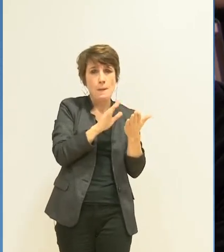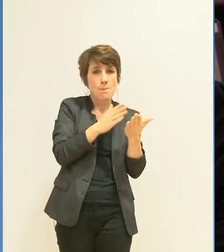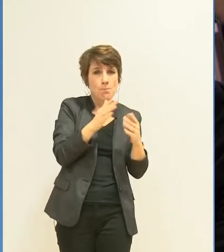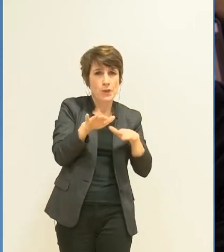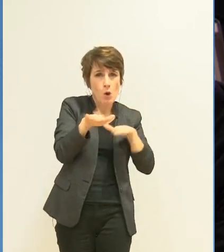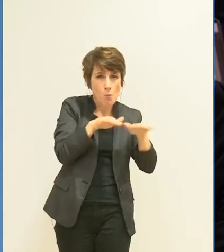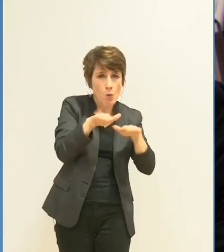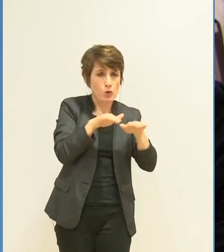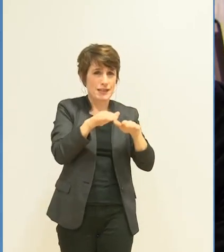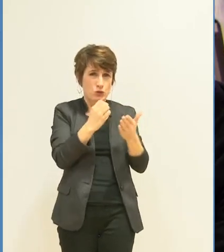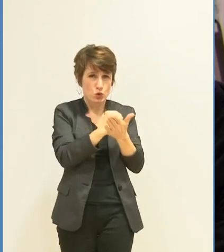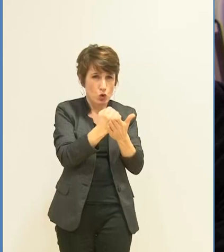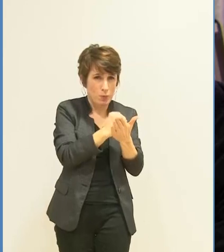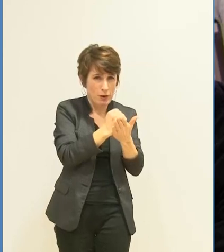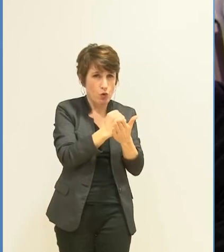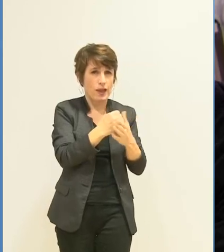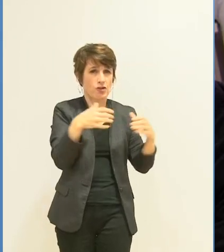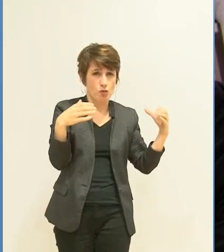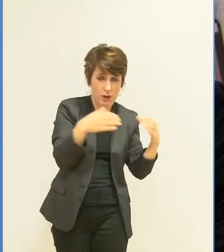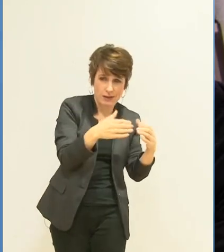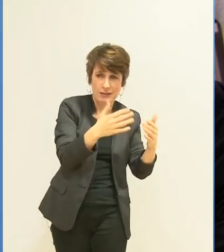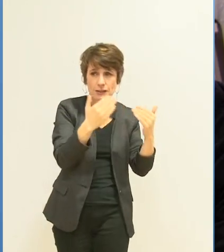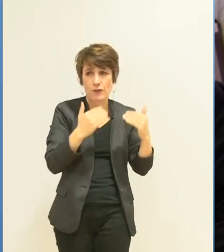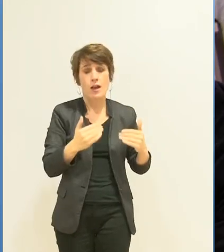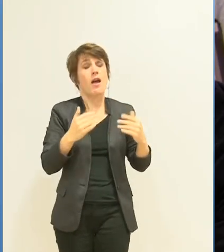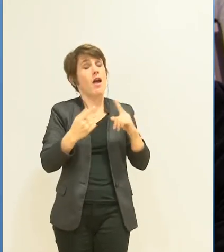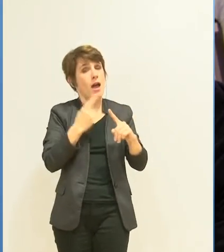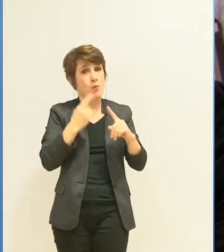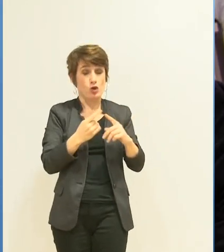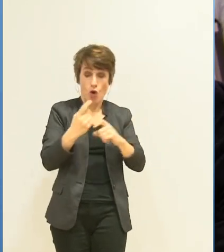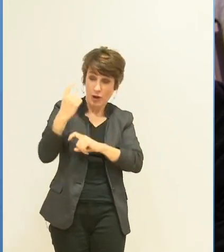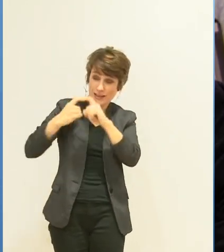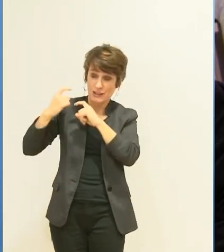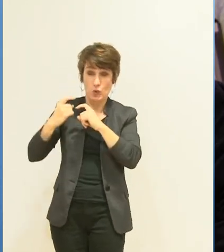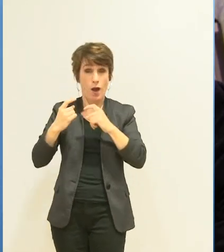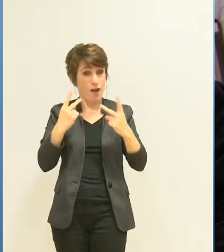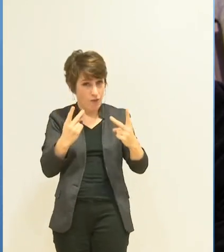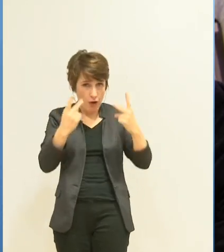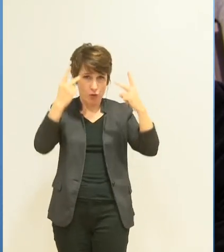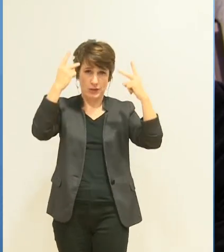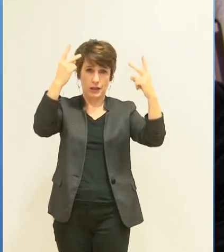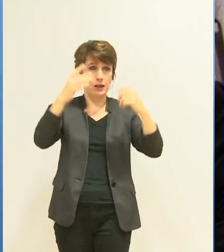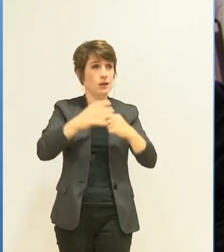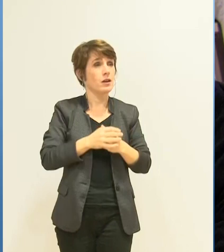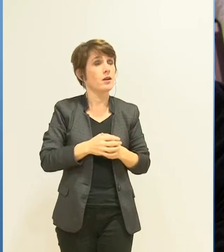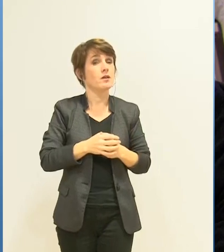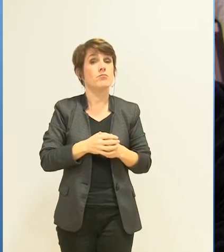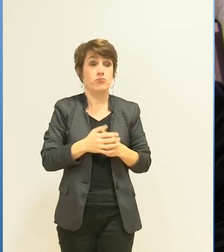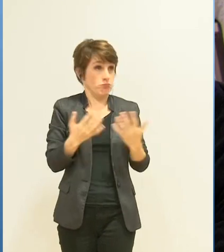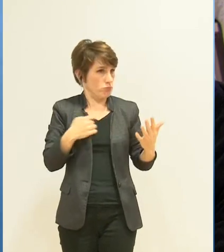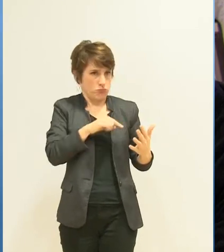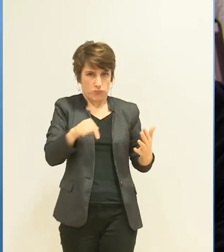pratiques des usagers de valoriser l'histoire et l'identité du site si nous ne pouvons que souscrire à ses